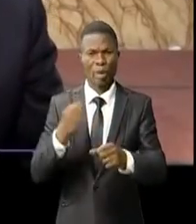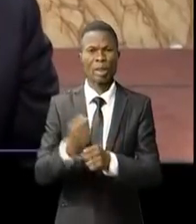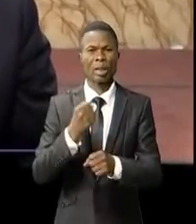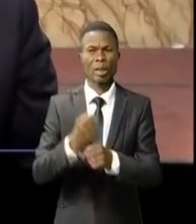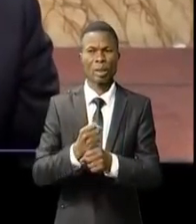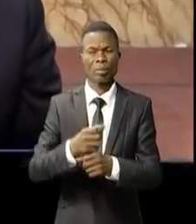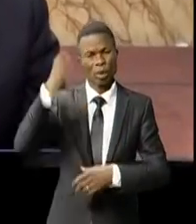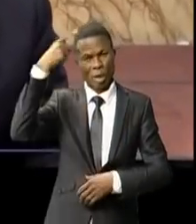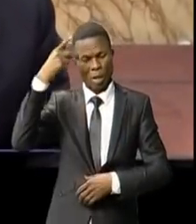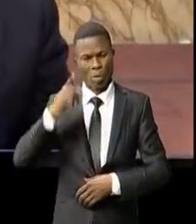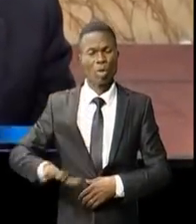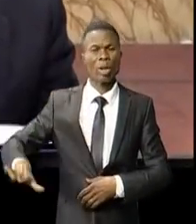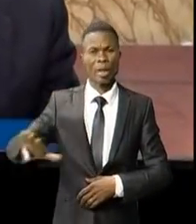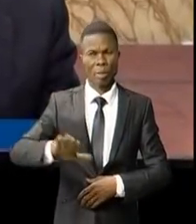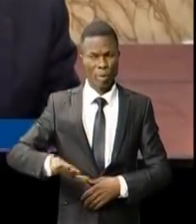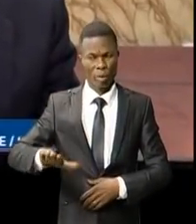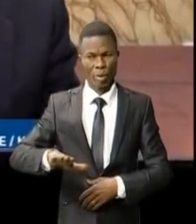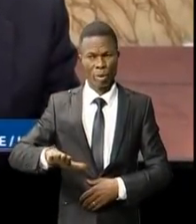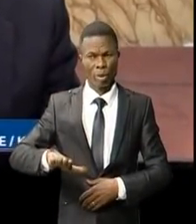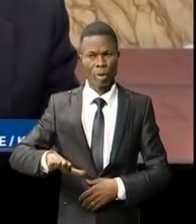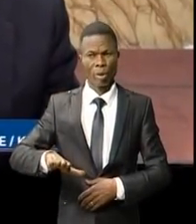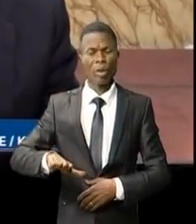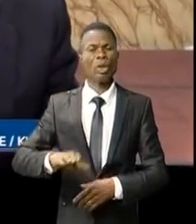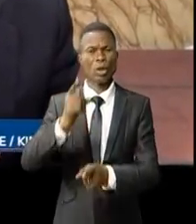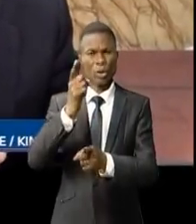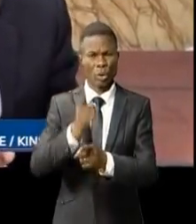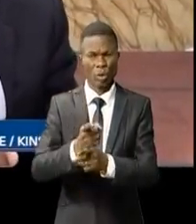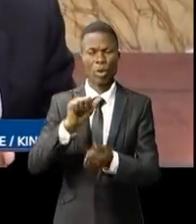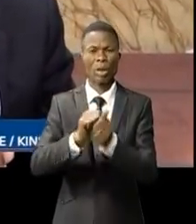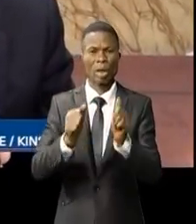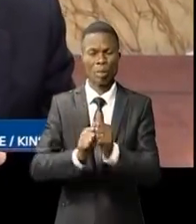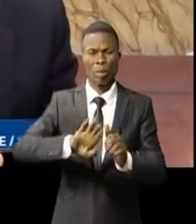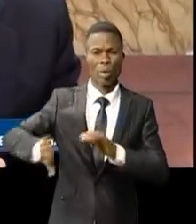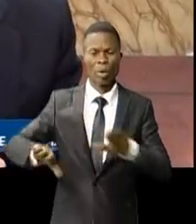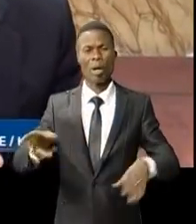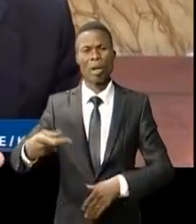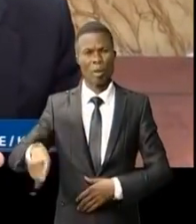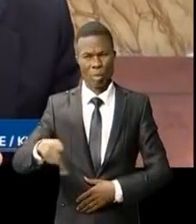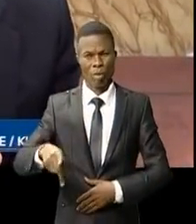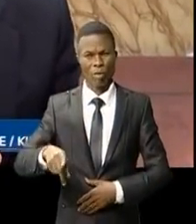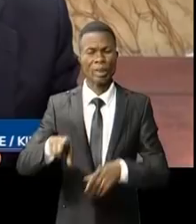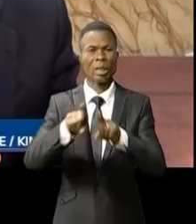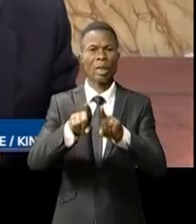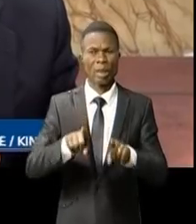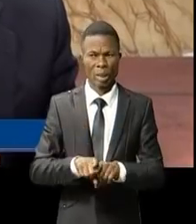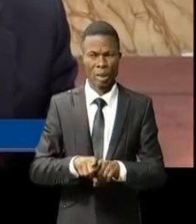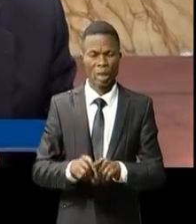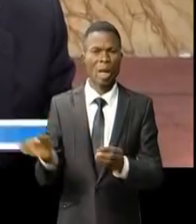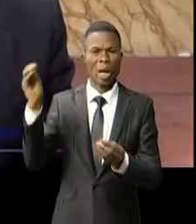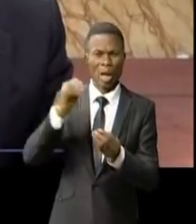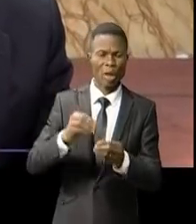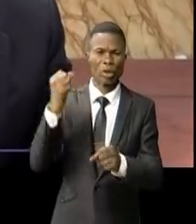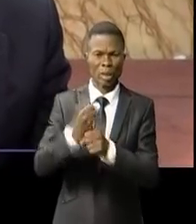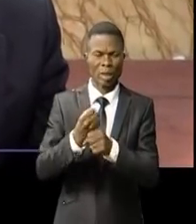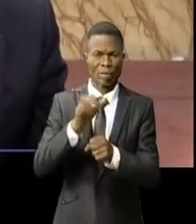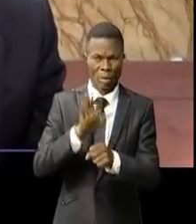nos politiques nationales respectives en matière de décentralisation en multipliant les actions